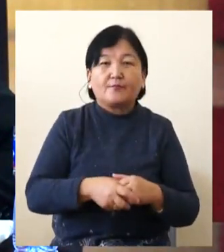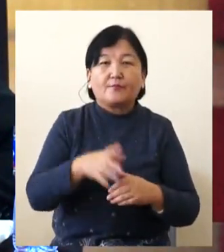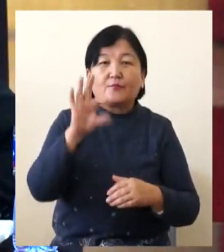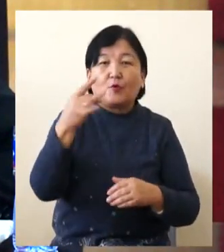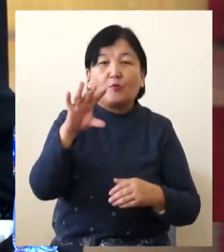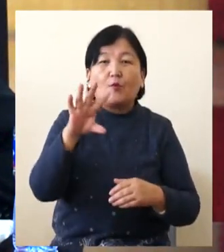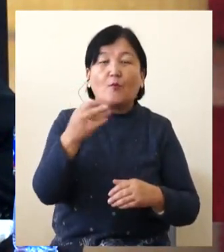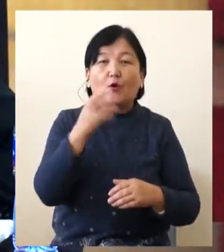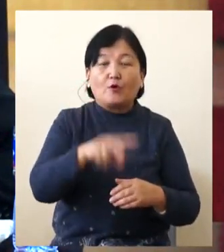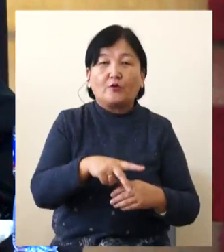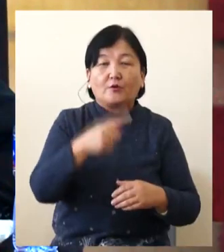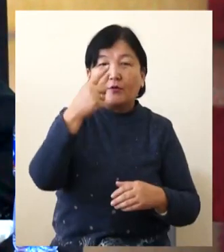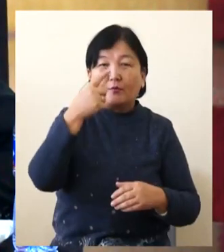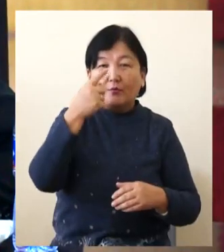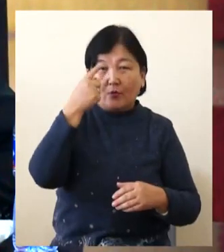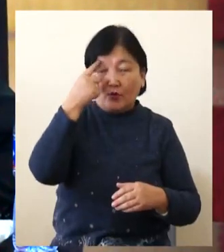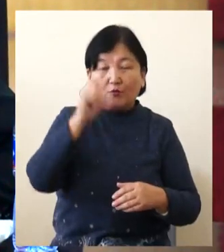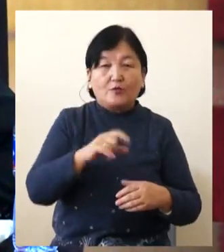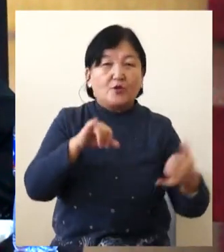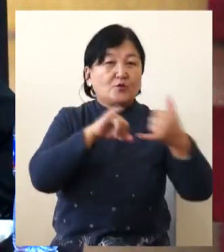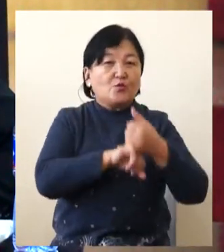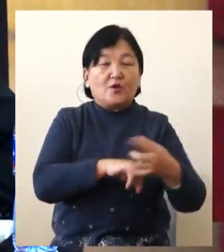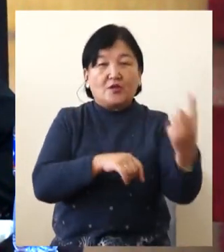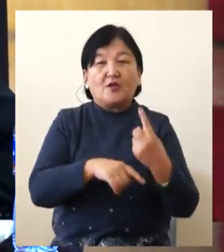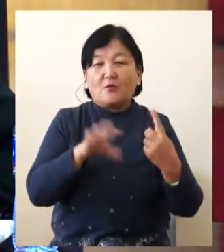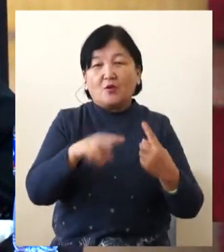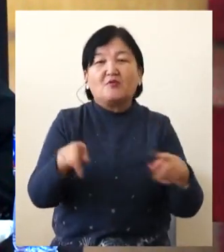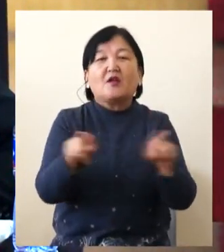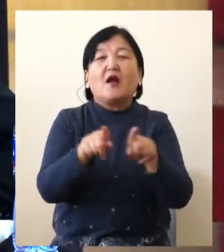Өвөр монголчууд манайхантай суугаад ирвэл бид бүгдээрээ л монголчууд шүү.